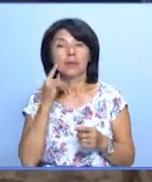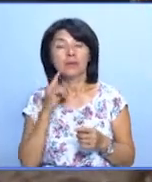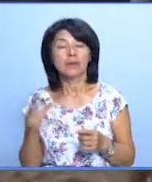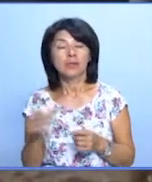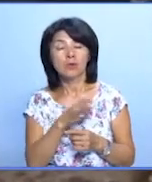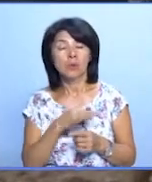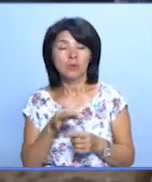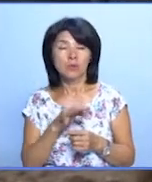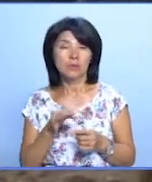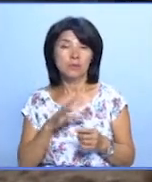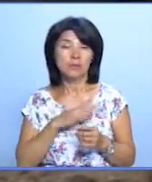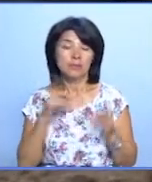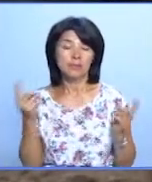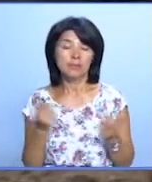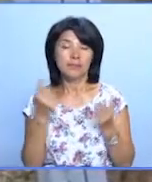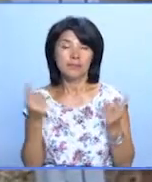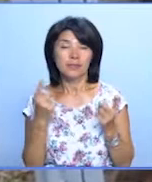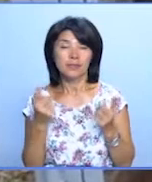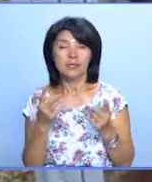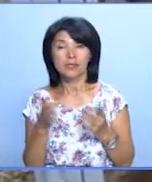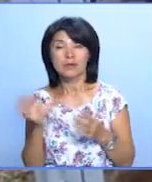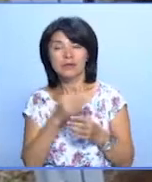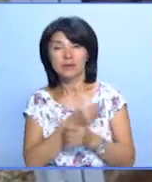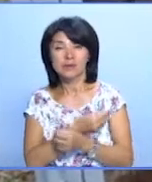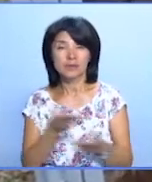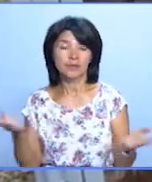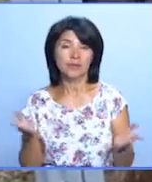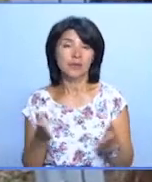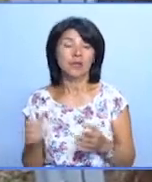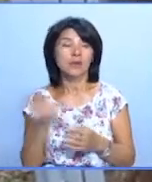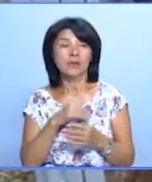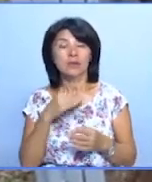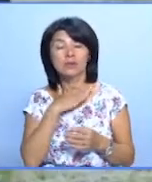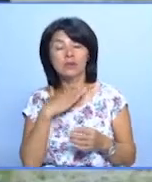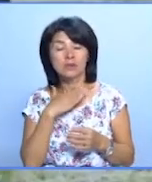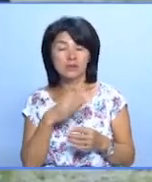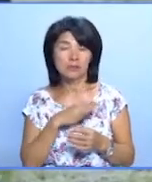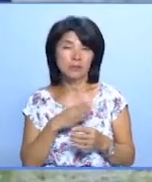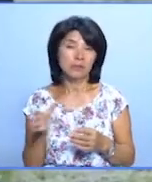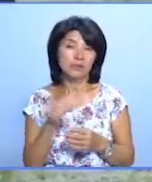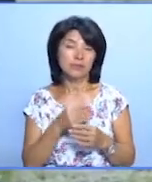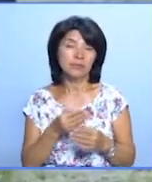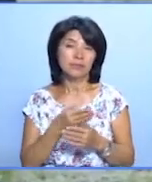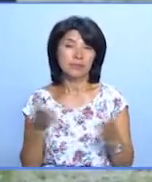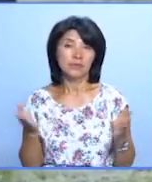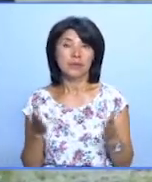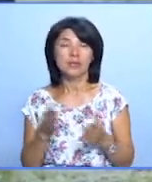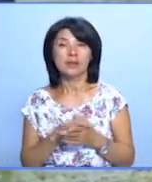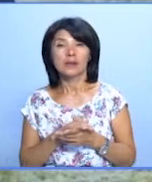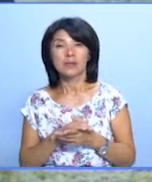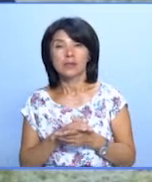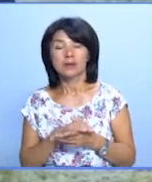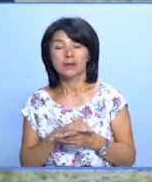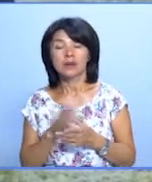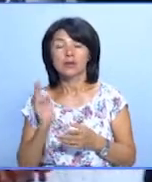ірі қара мал сойылып, 1264 қой құрбандыққа шалынды. Сойылған малдың еті зағип жандар, аналар үйі мен көмекке мұқтаж